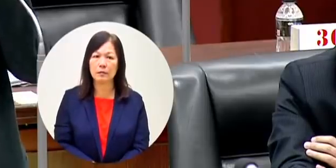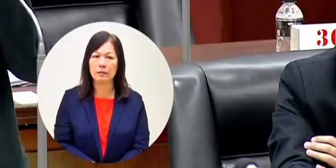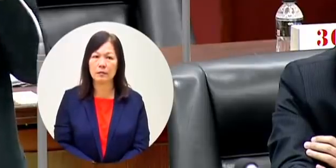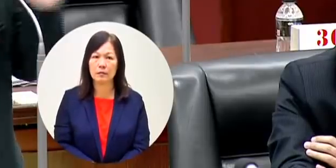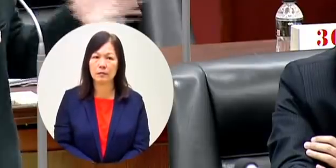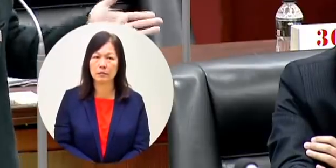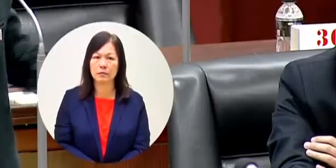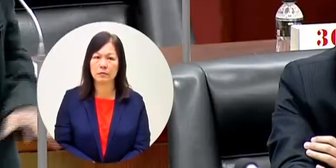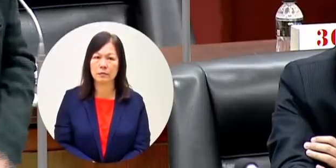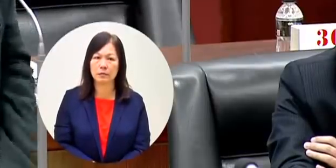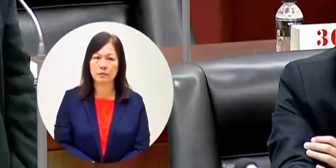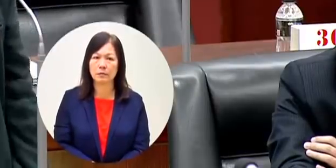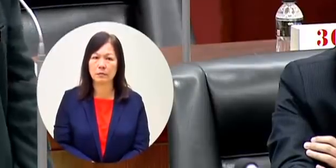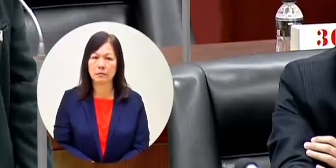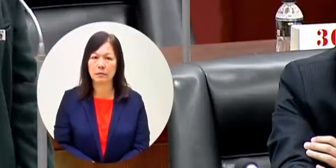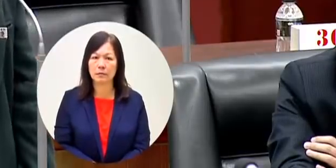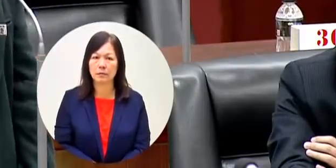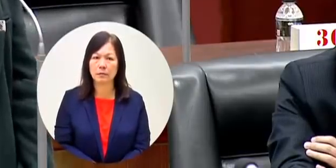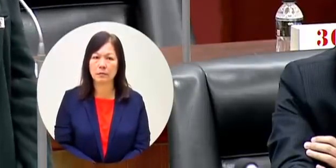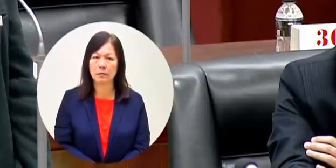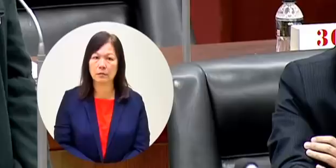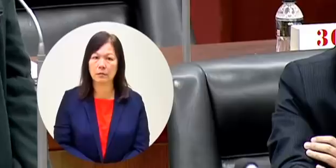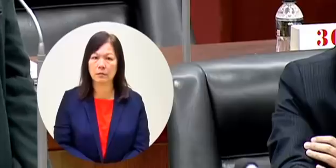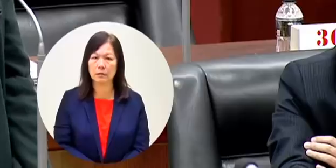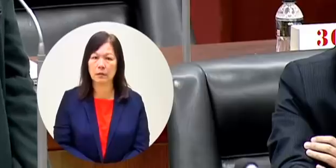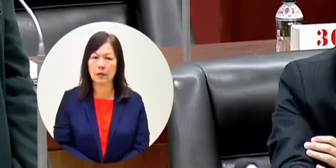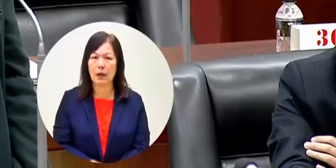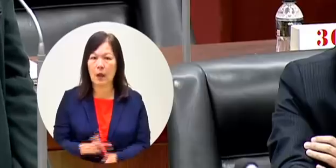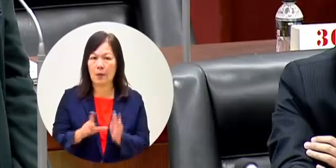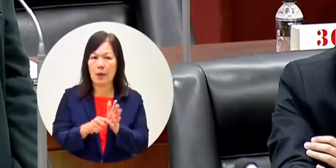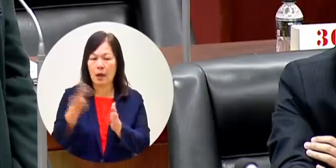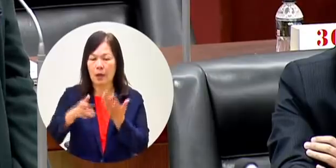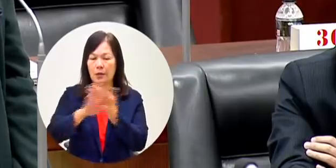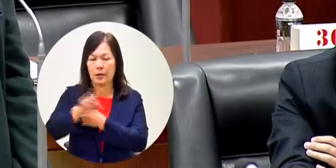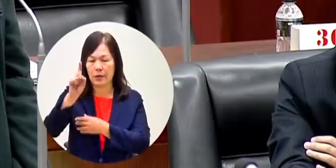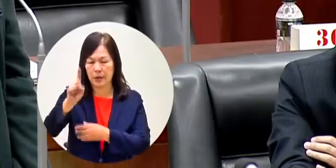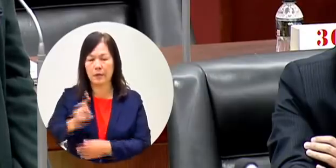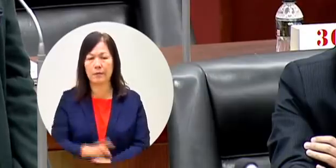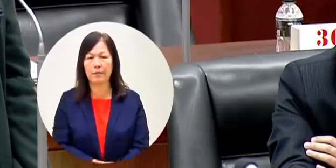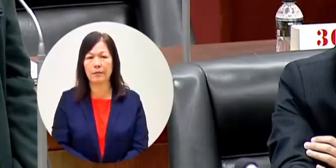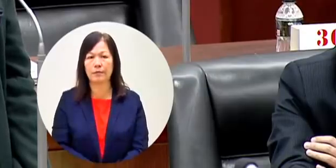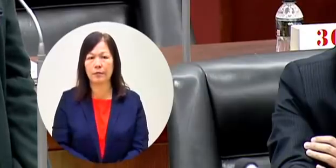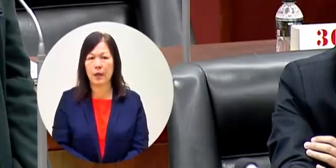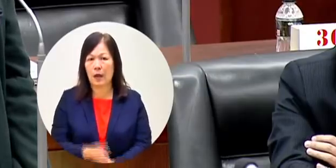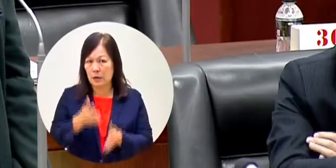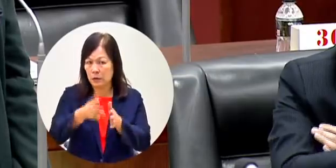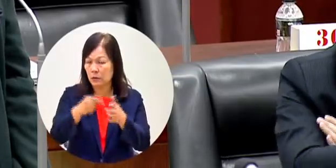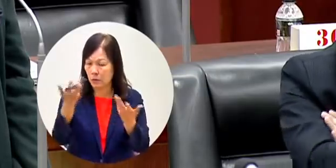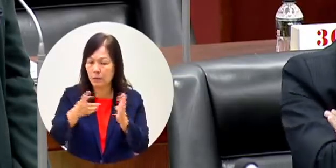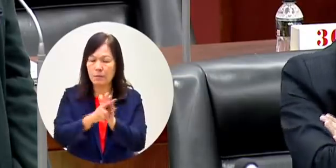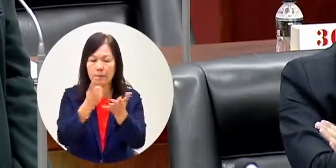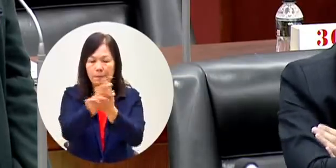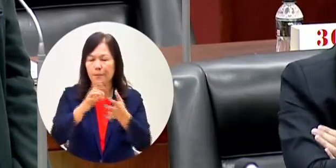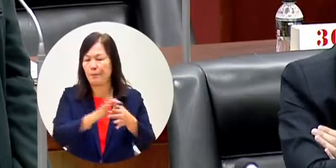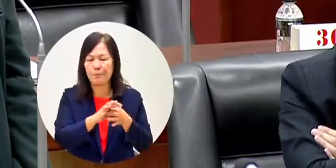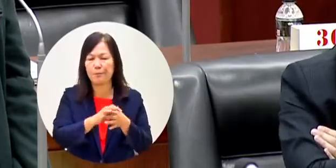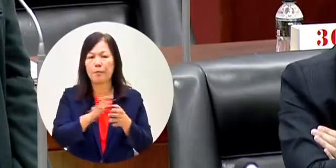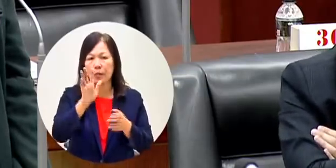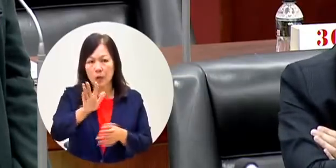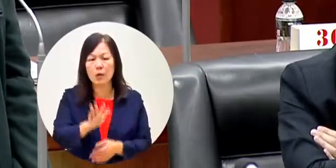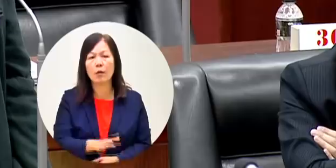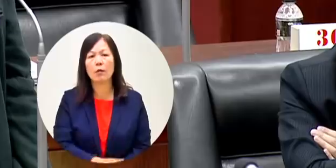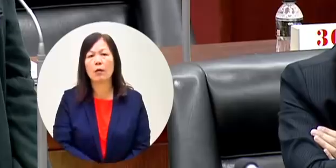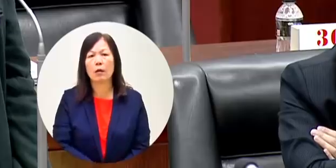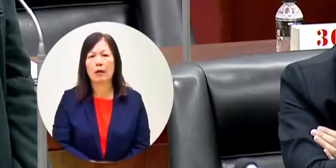好，议长。 时间有限，我们还有另外一位议员。 我想针对这个问题大家都很关心了，那当初市长也交付我这个任务